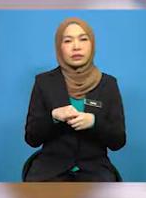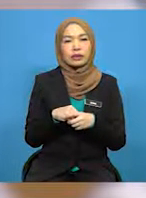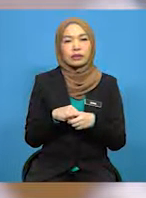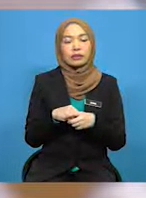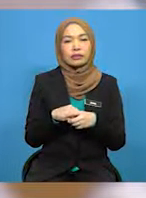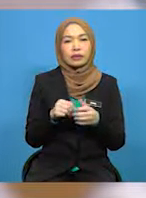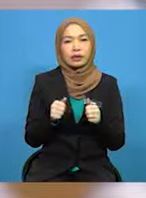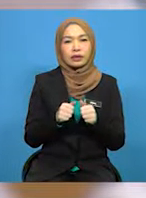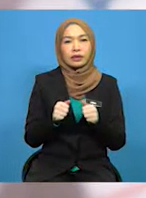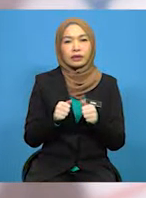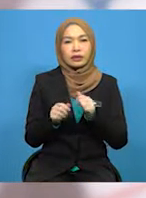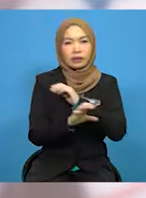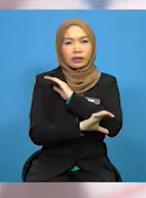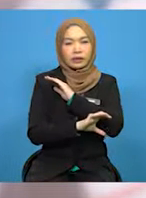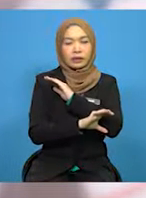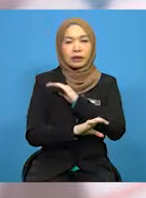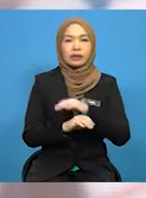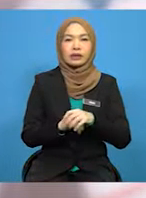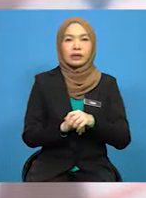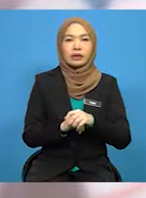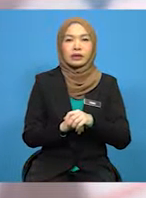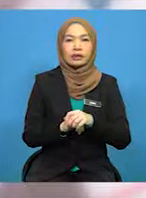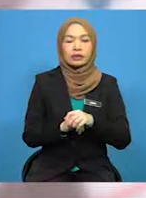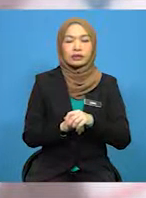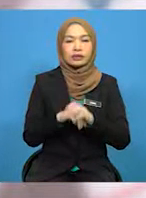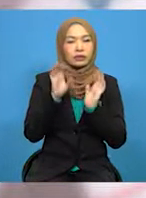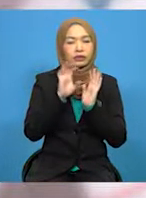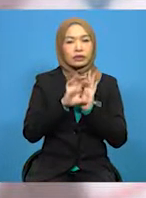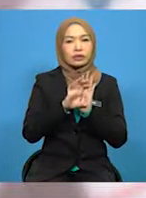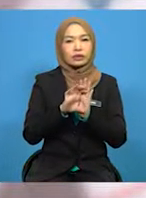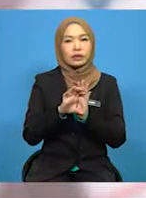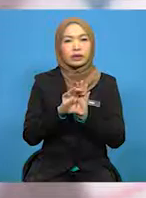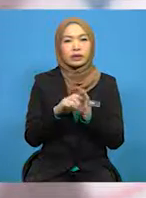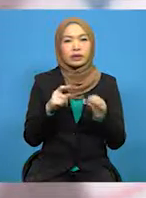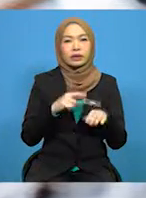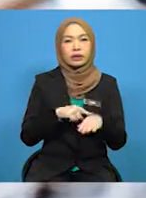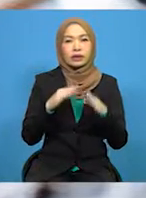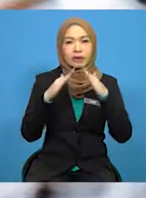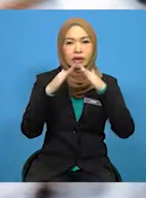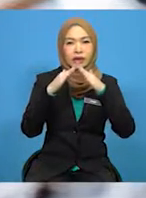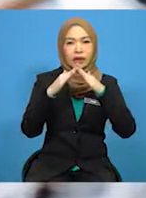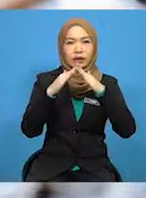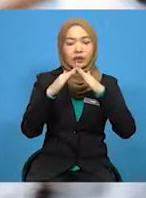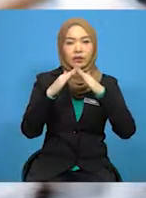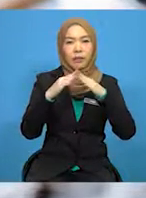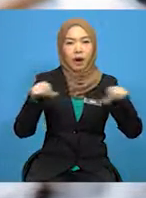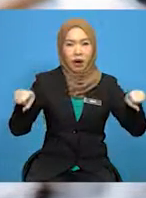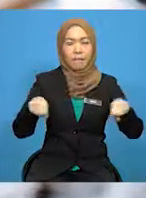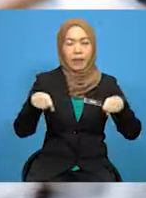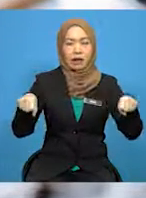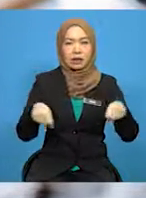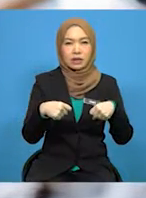pelajar? Ya, ada. Kegiatan produktif seperti